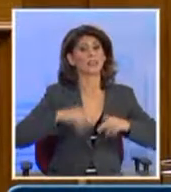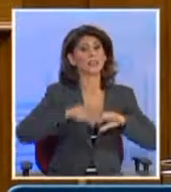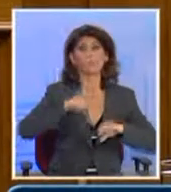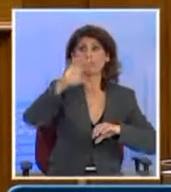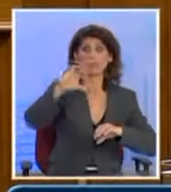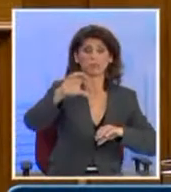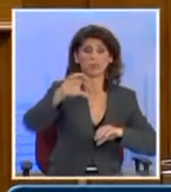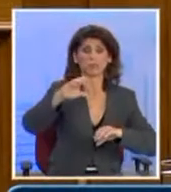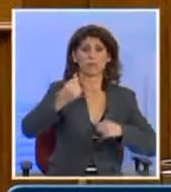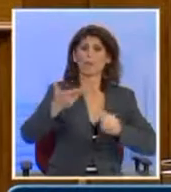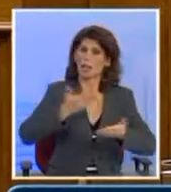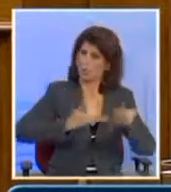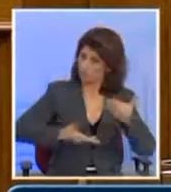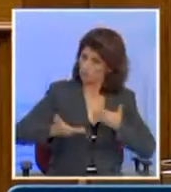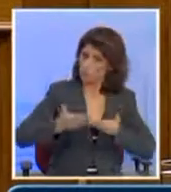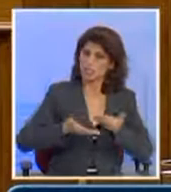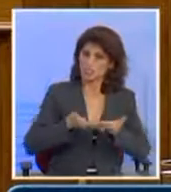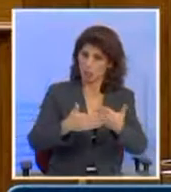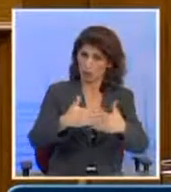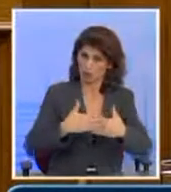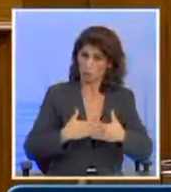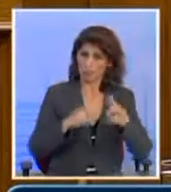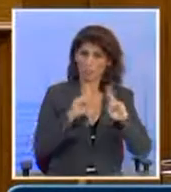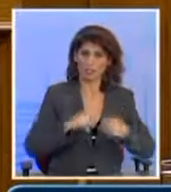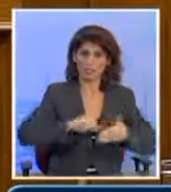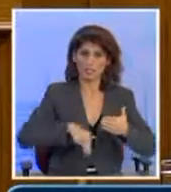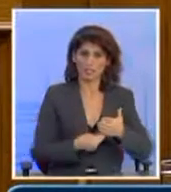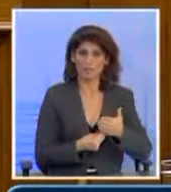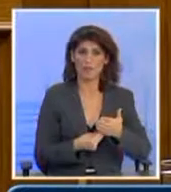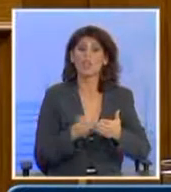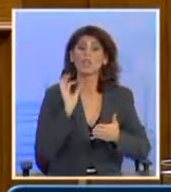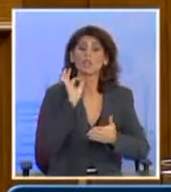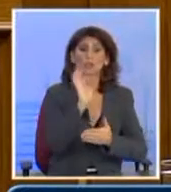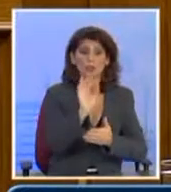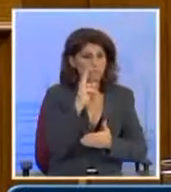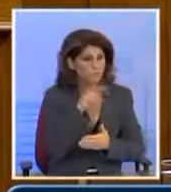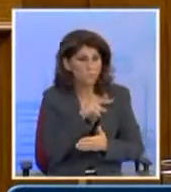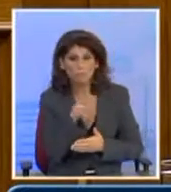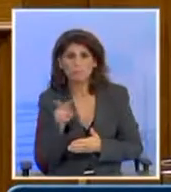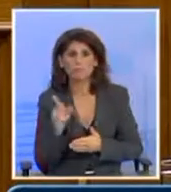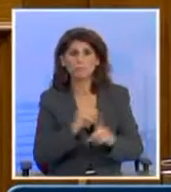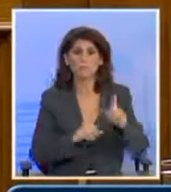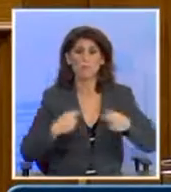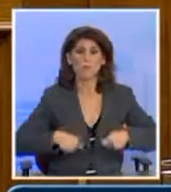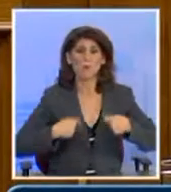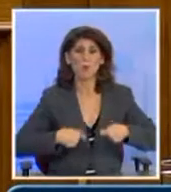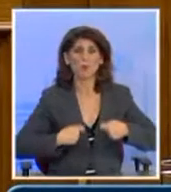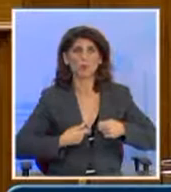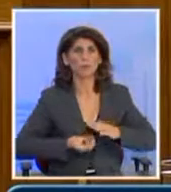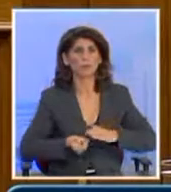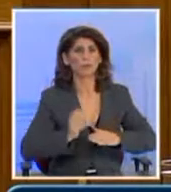των δυνατοτήτων αμοιβαίας συνδρομής με βάση τις διεθνείς συμβάσεις και στόχο τον εντοπισμό εκείνων που φυγαδεύουν τον πλούτο τους στο